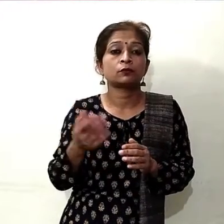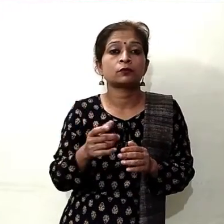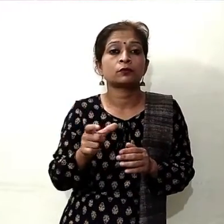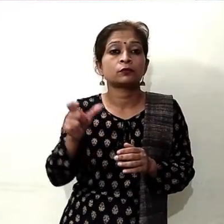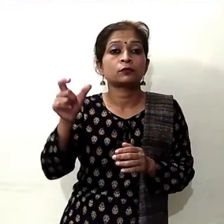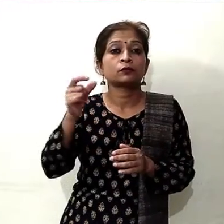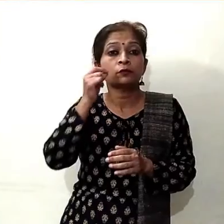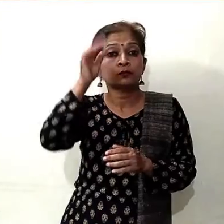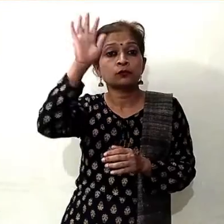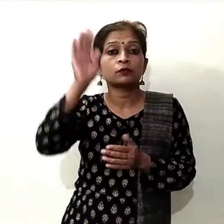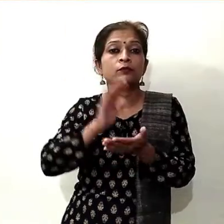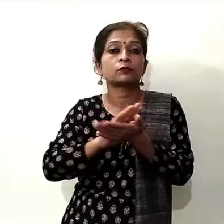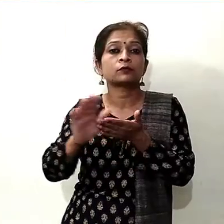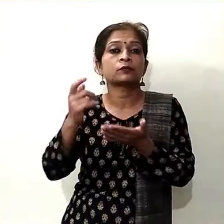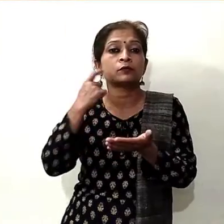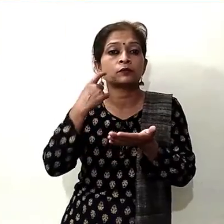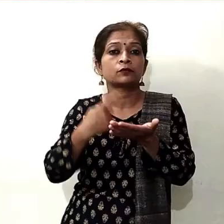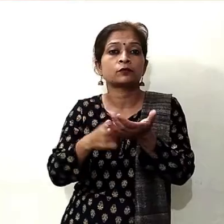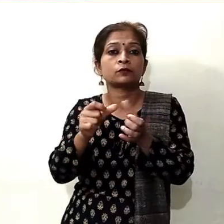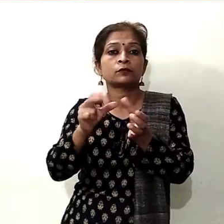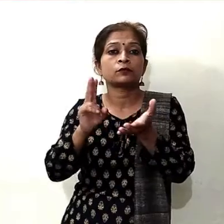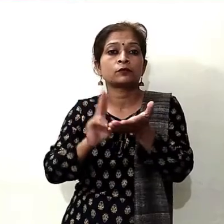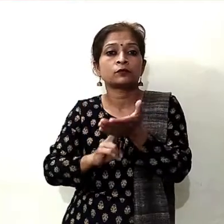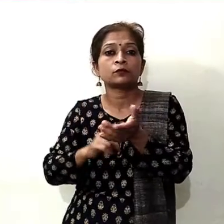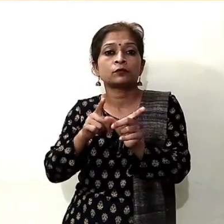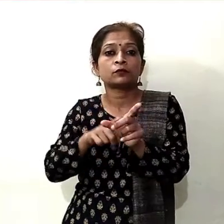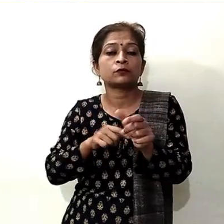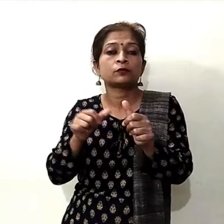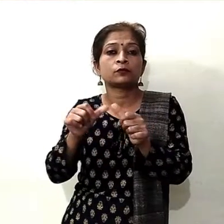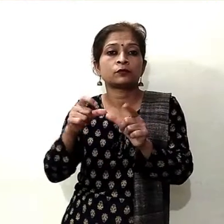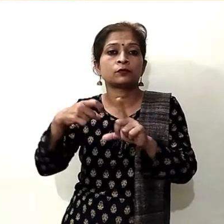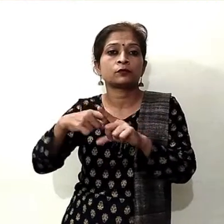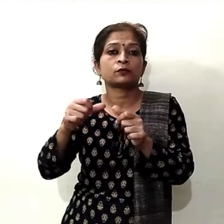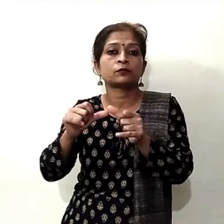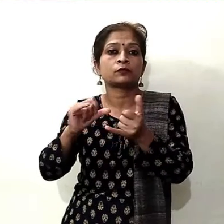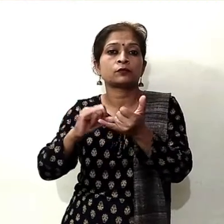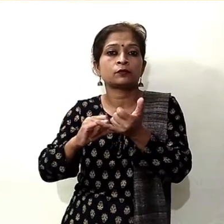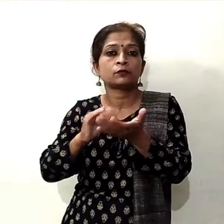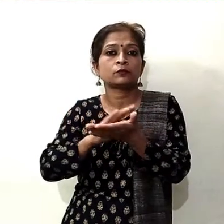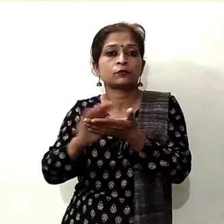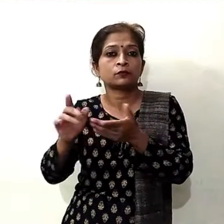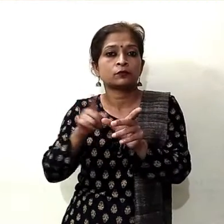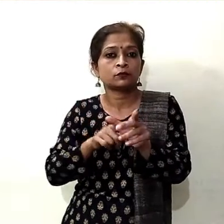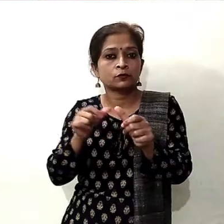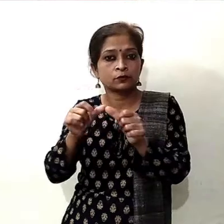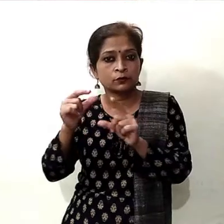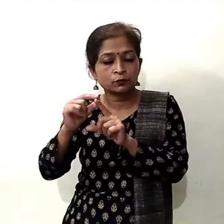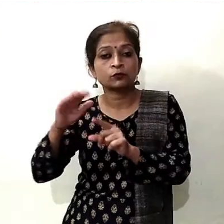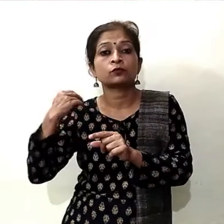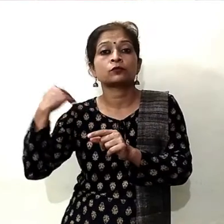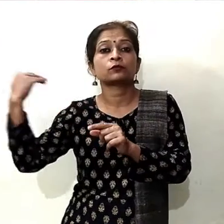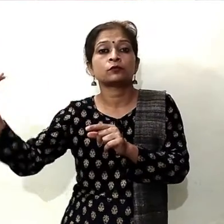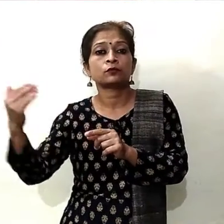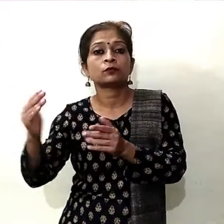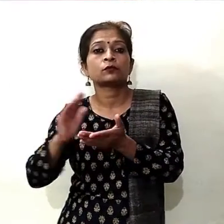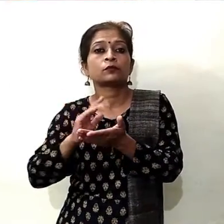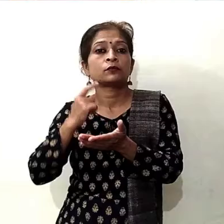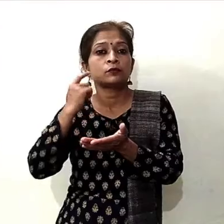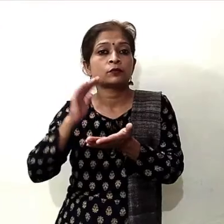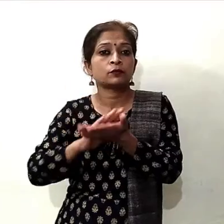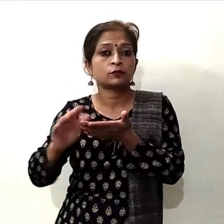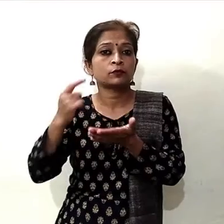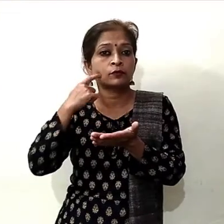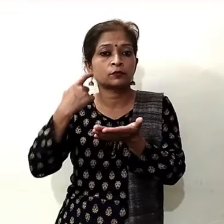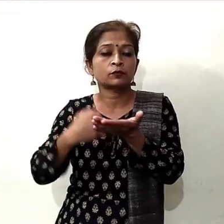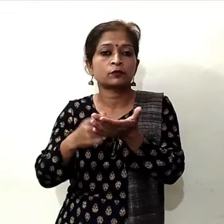हिरण्यकश्यप और हिरण्याक्ष उसका भाई ये हुआ करते थे। तो हिरण्यकश्यप तो आप जानते हैं